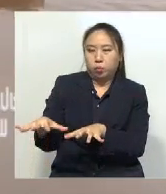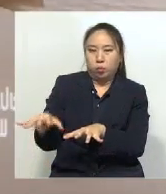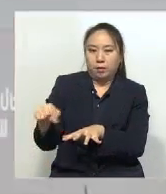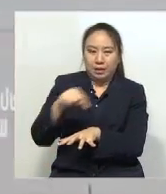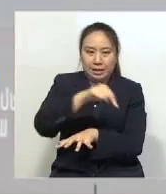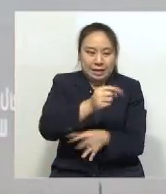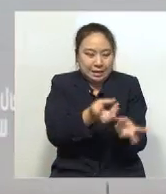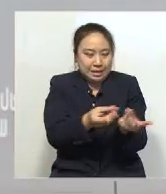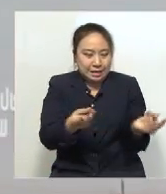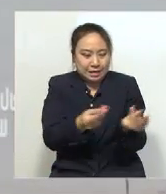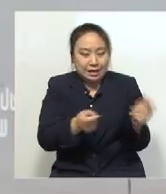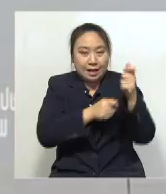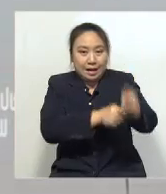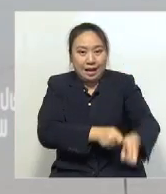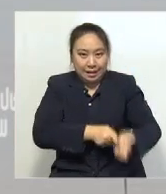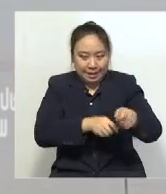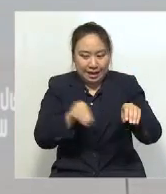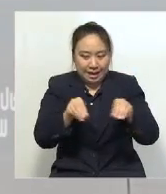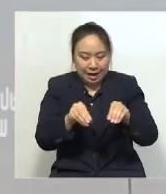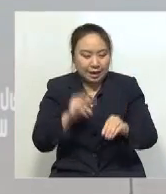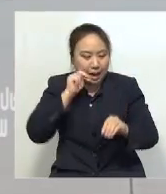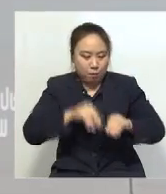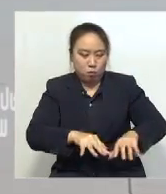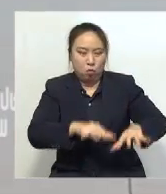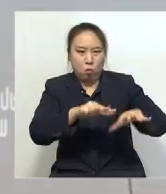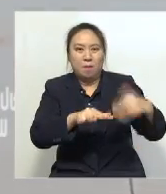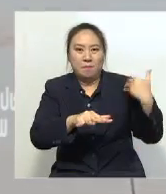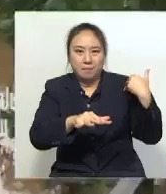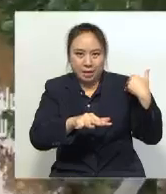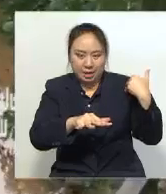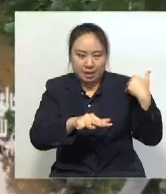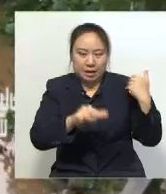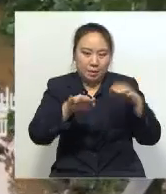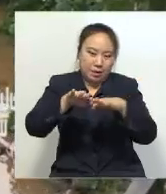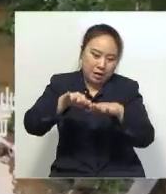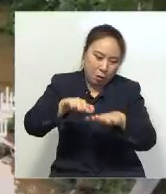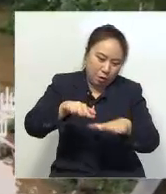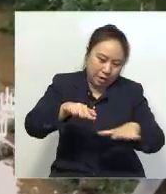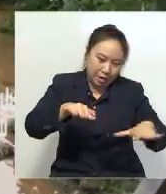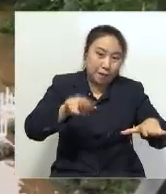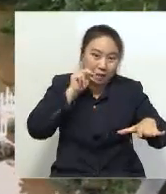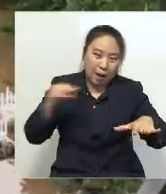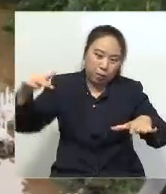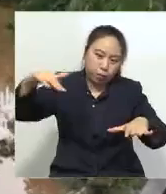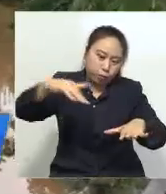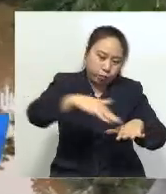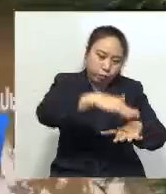ท่วมพืนที่การเงศที่อยู่ิแนําระของะท่วมพื้นที่การเกศท what?นด่อนต่ำวนงเกืบทั้งหมดด